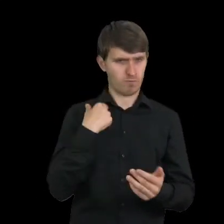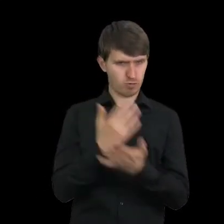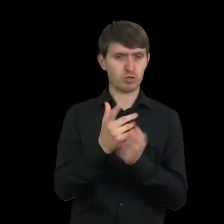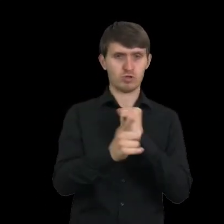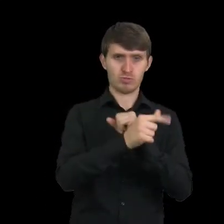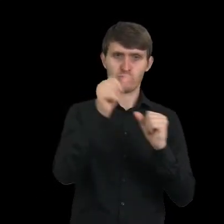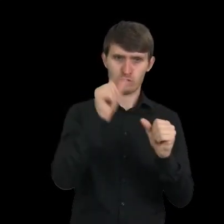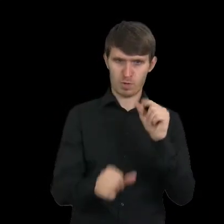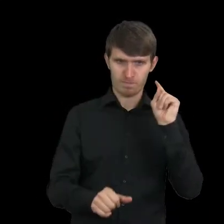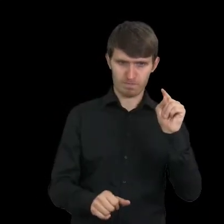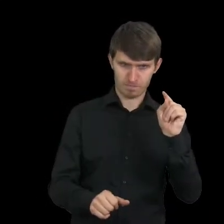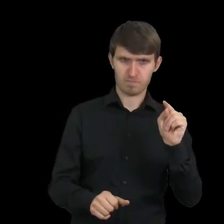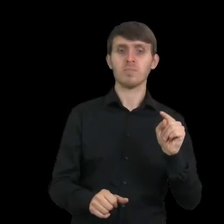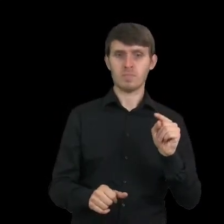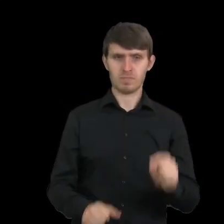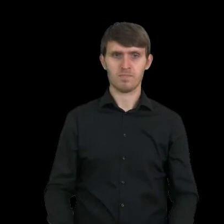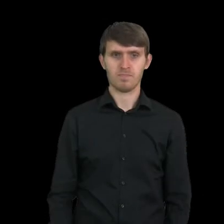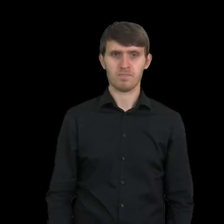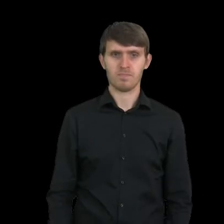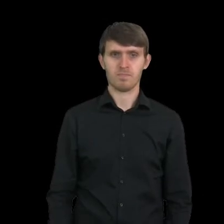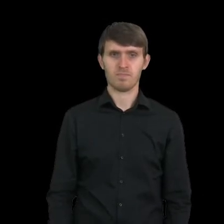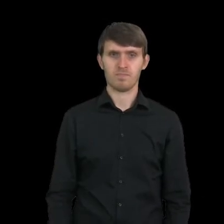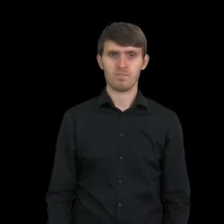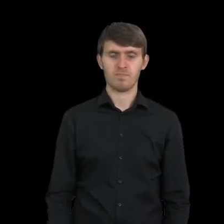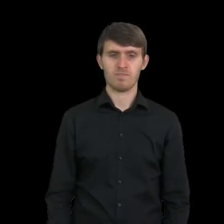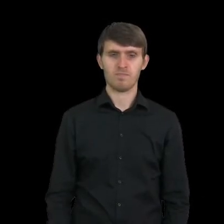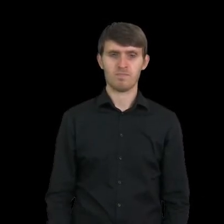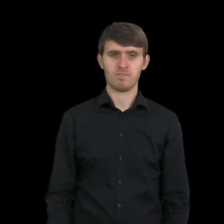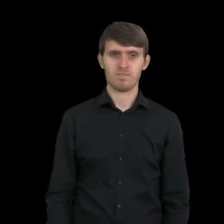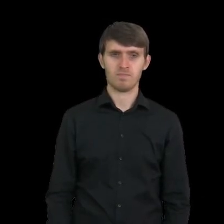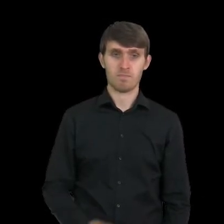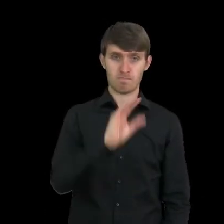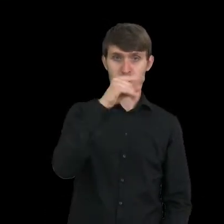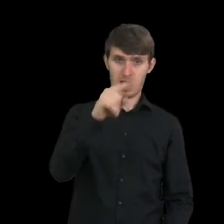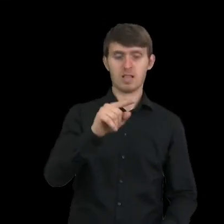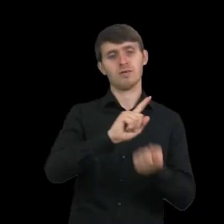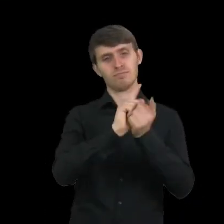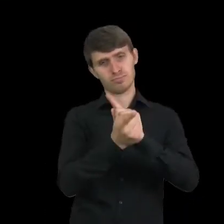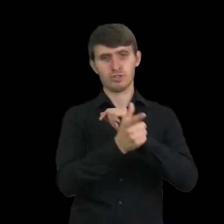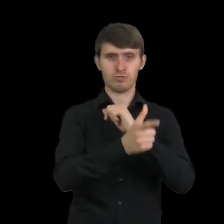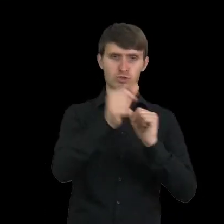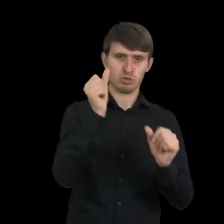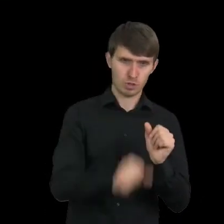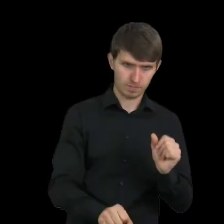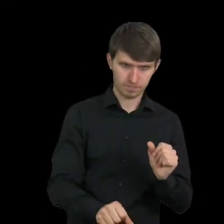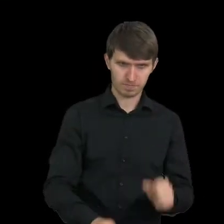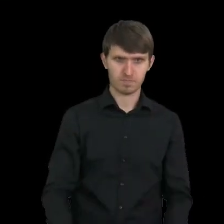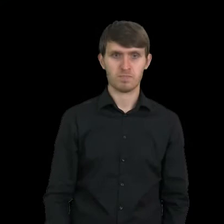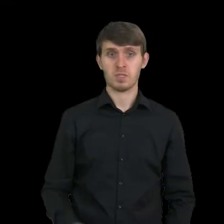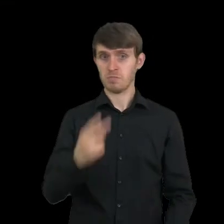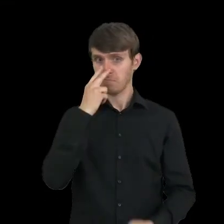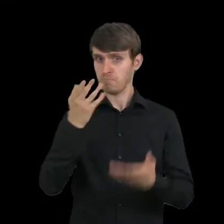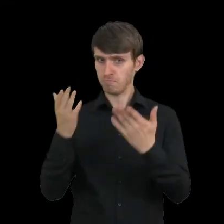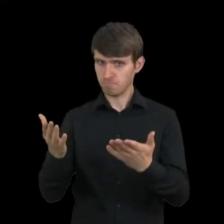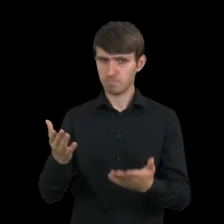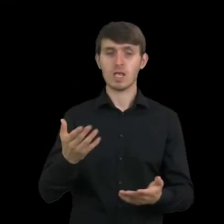możemy to sobie zamienić na 70 stopni. I popatrzmy, co mamy dodać do 70 stopni,